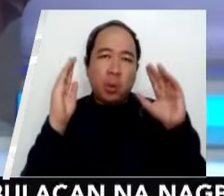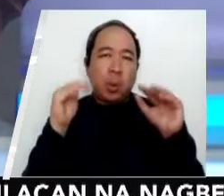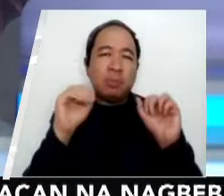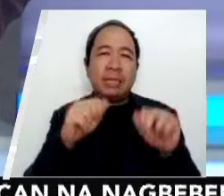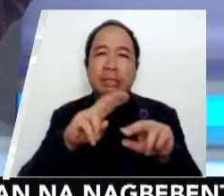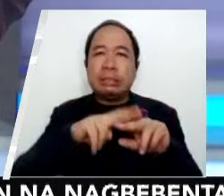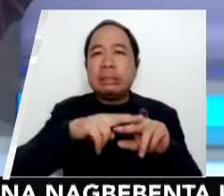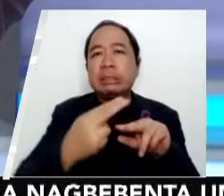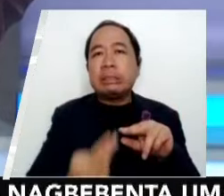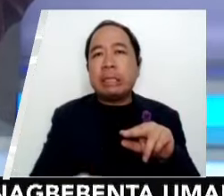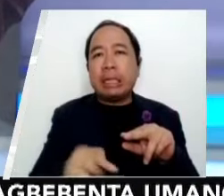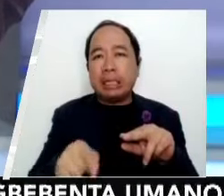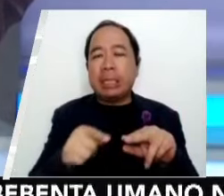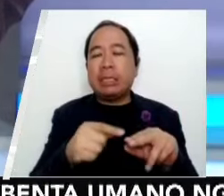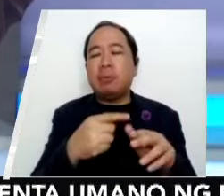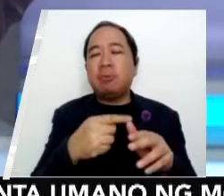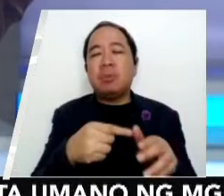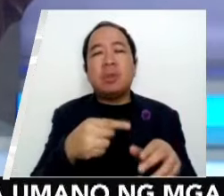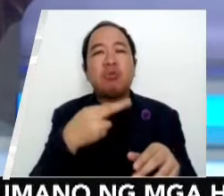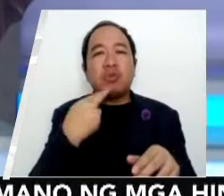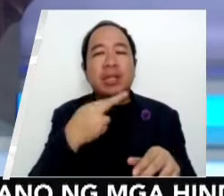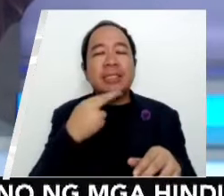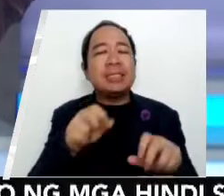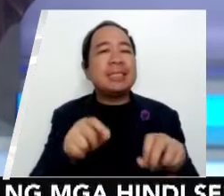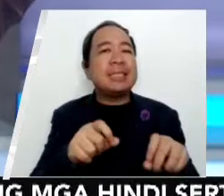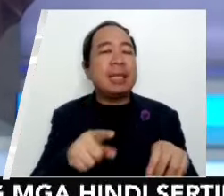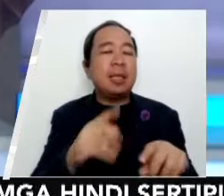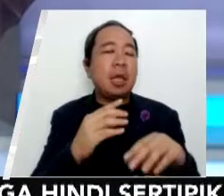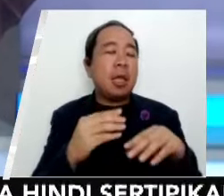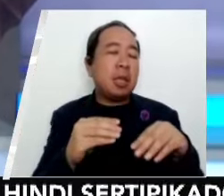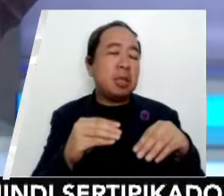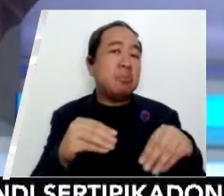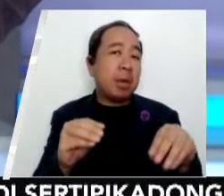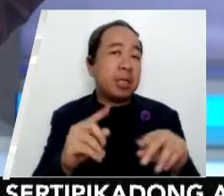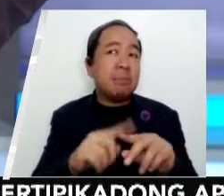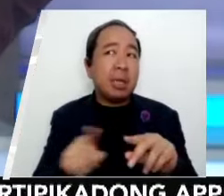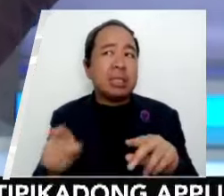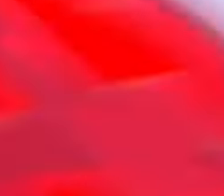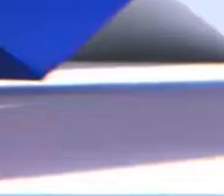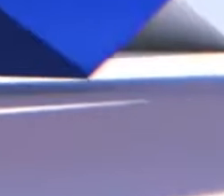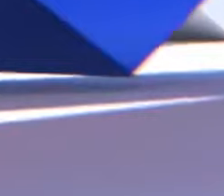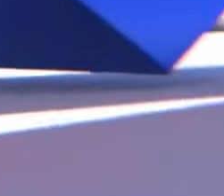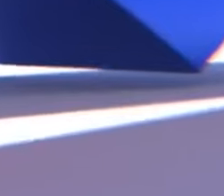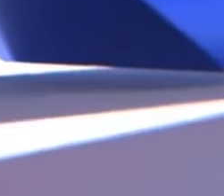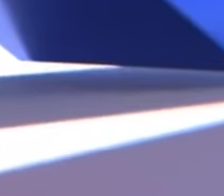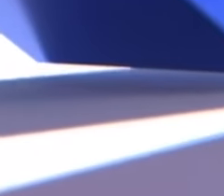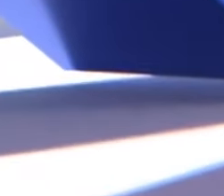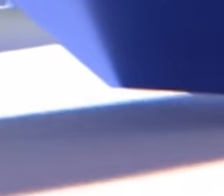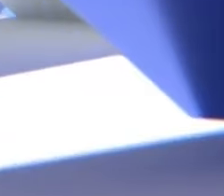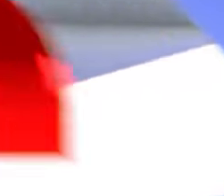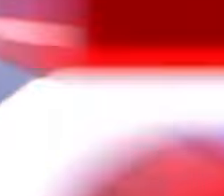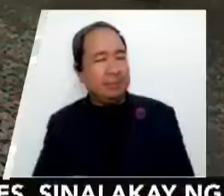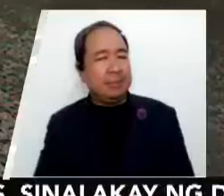Pero, duda ang ilang kung epektibo ito. Nakatutok si Mark Salazar.